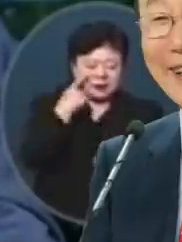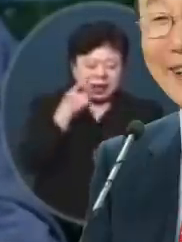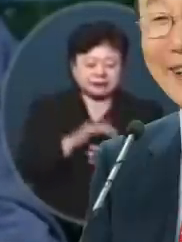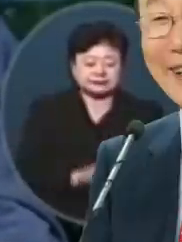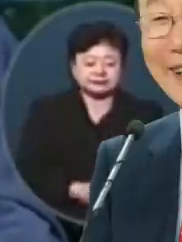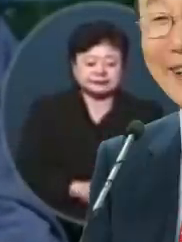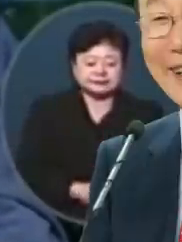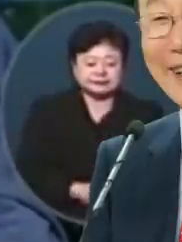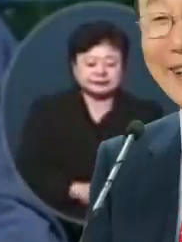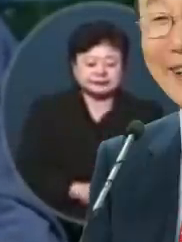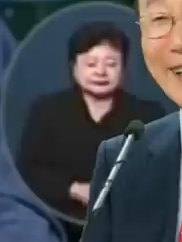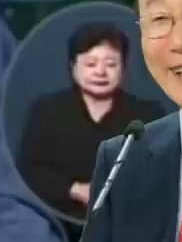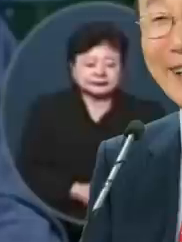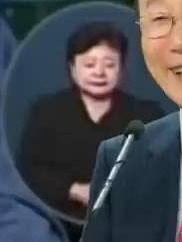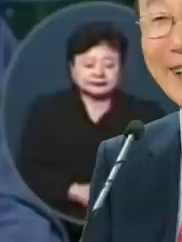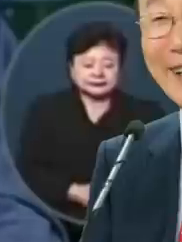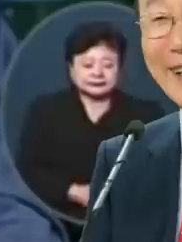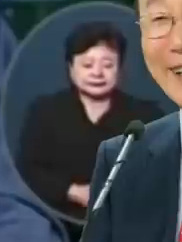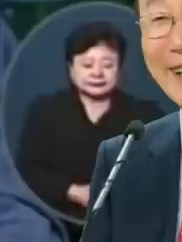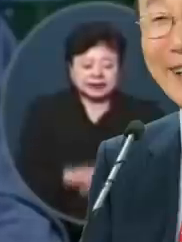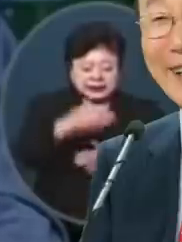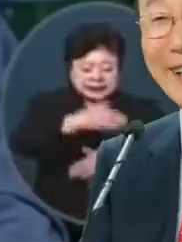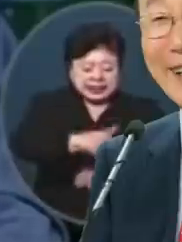만들고 그 제단에